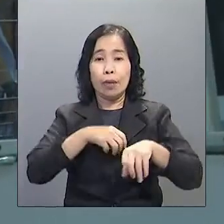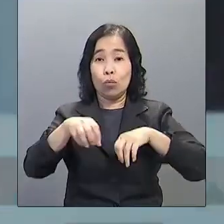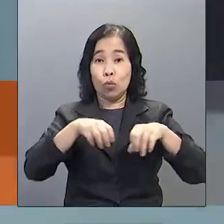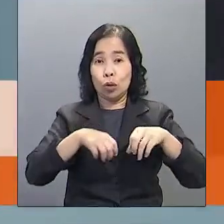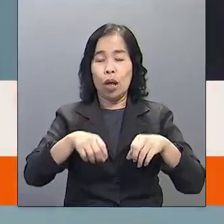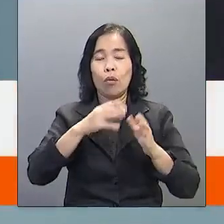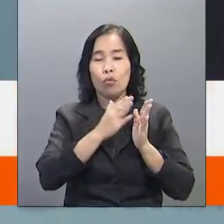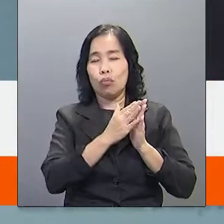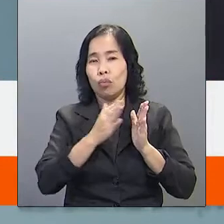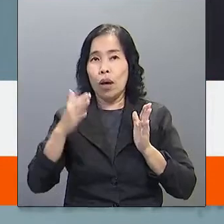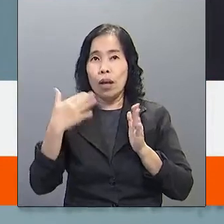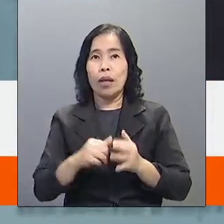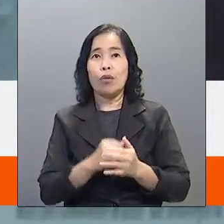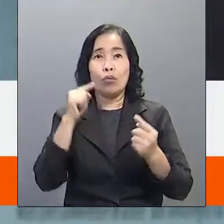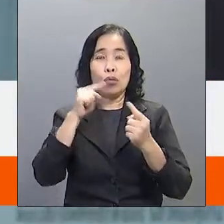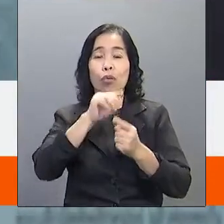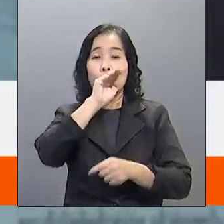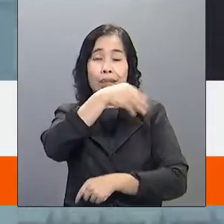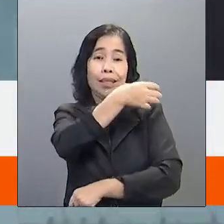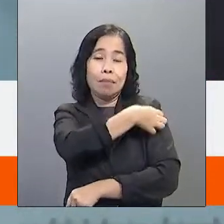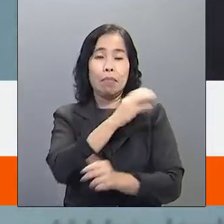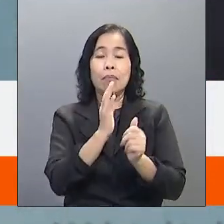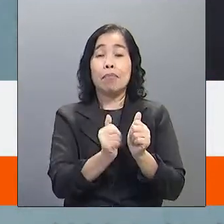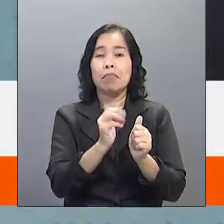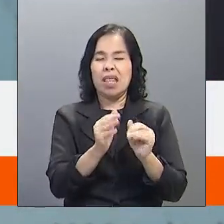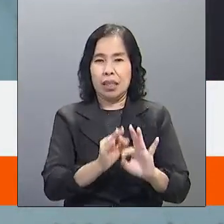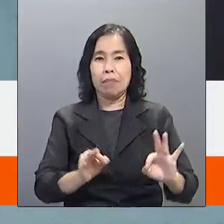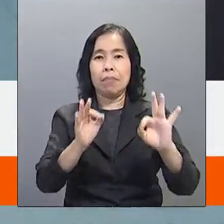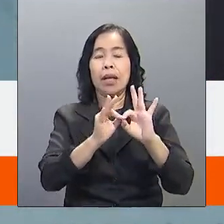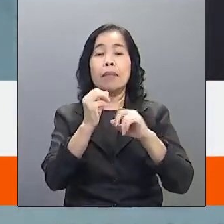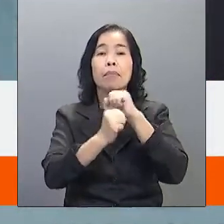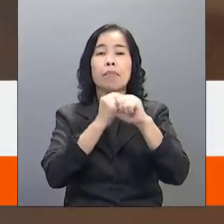างต่อเนื่องโดยเฉพาะในเขตเทศบาลเมืองลำพูนปี